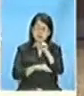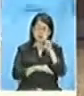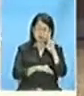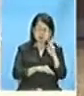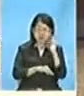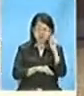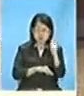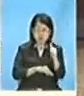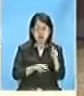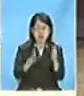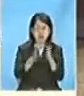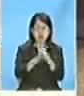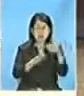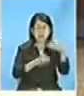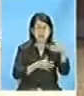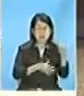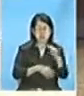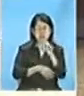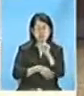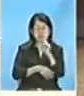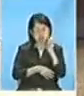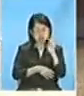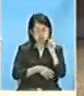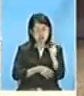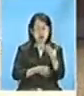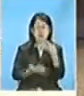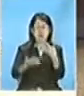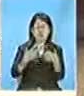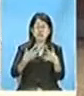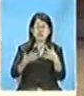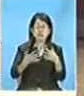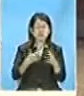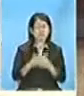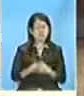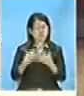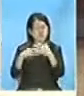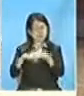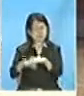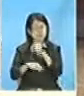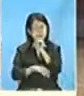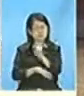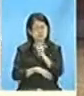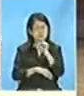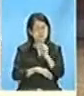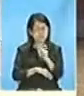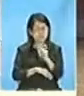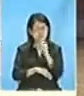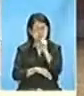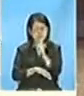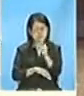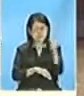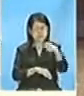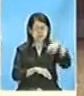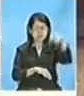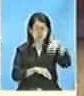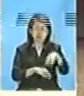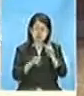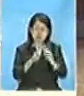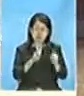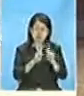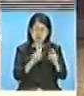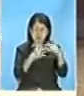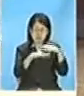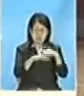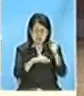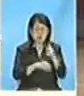และภายนอกวุฒิสภาไม่ว่าจะเป็นสภาผู้แทนราษฎรและองค์กรอื่นๆทั้งภา